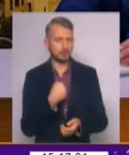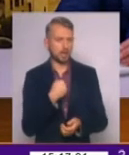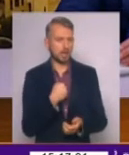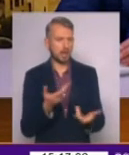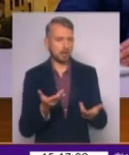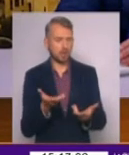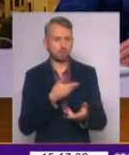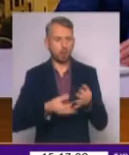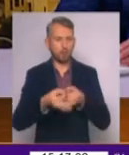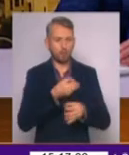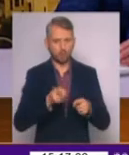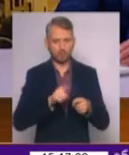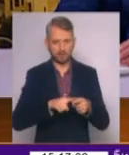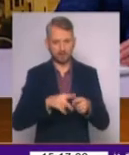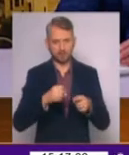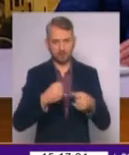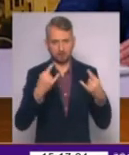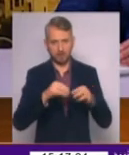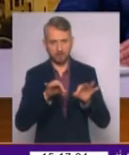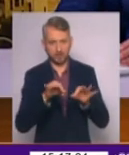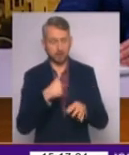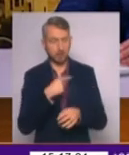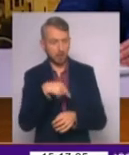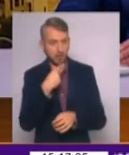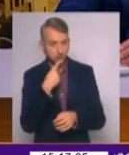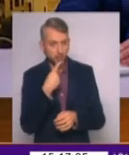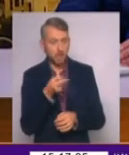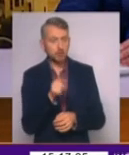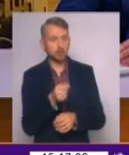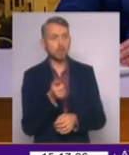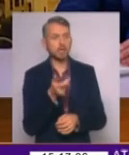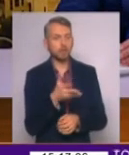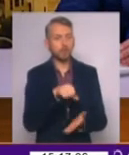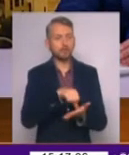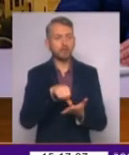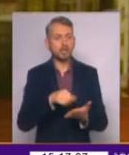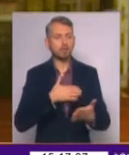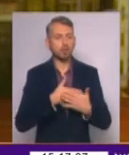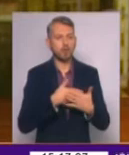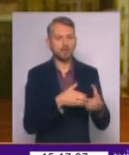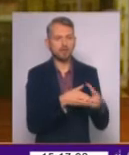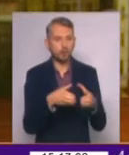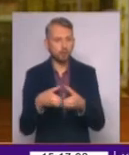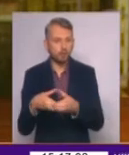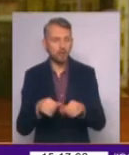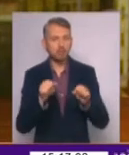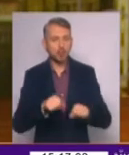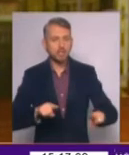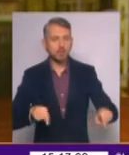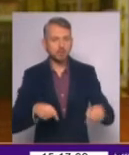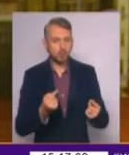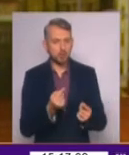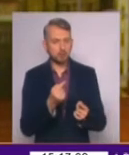ми обговорювали також це на ефірах, питання, я кажу, що з тої кількості членів громадських формувань можна створити